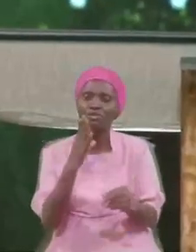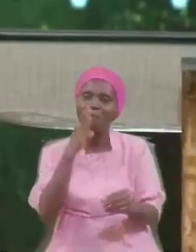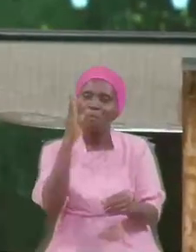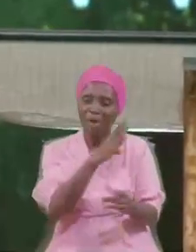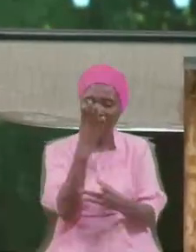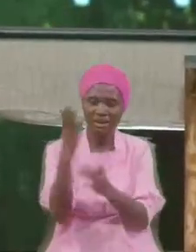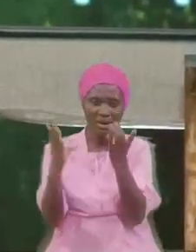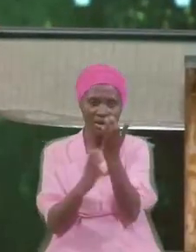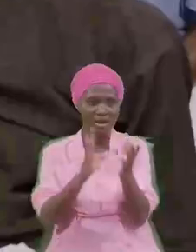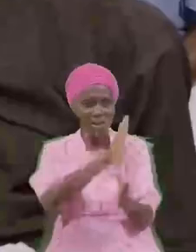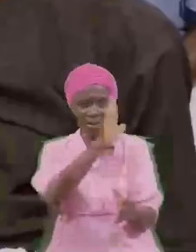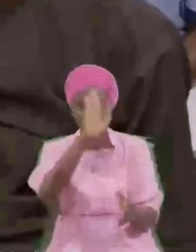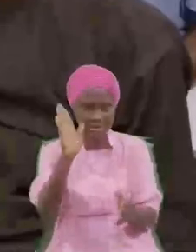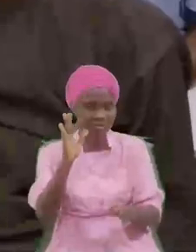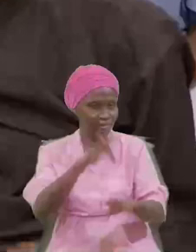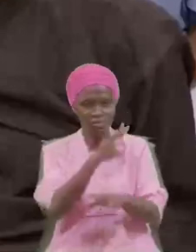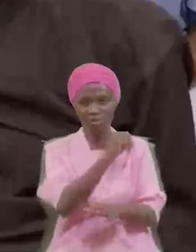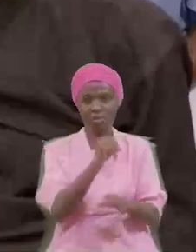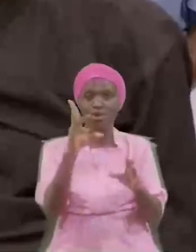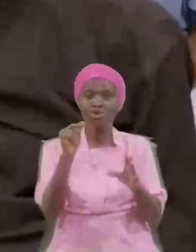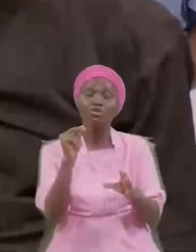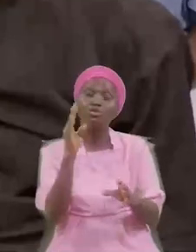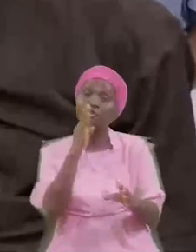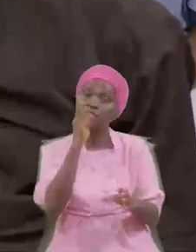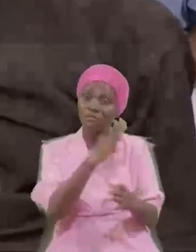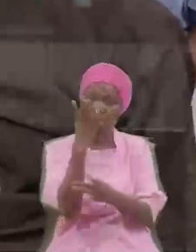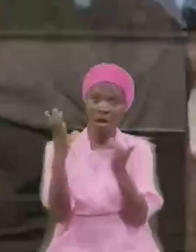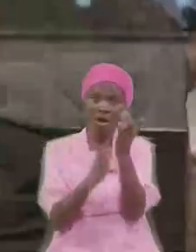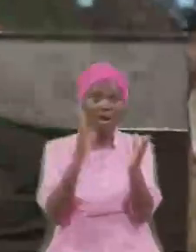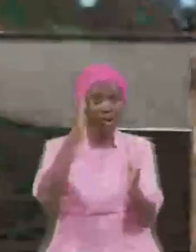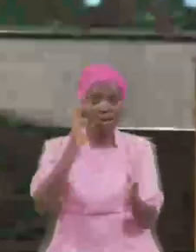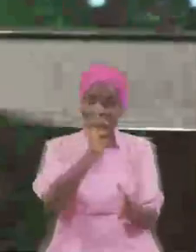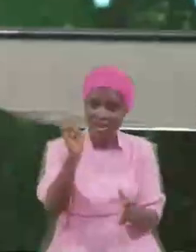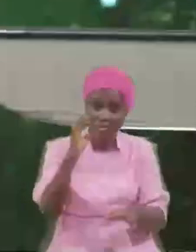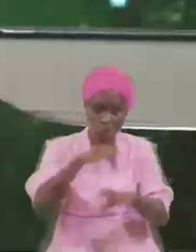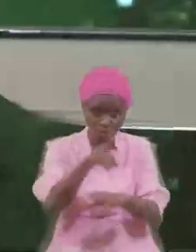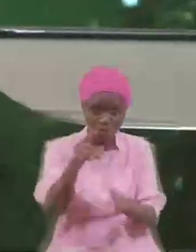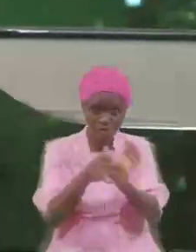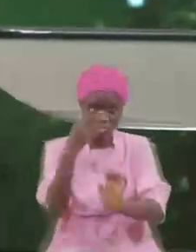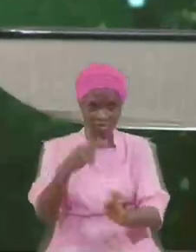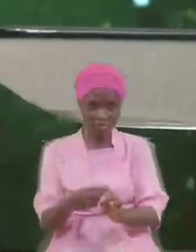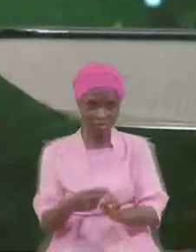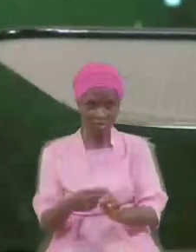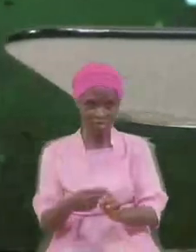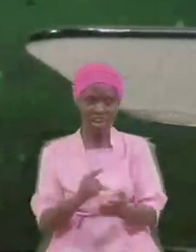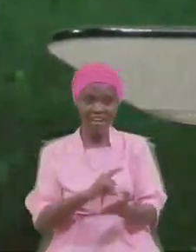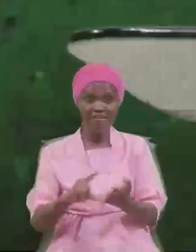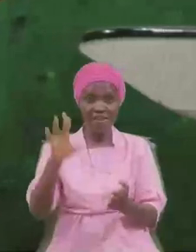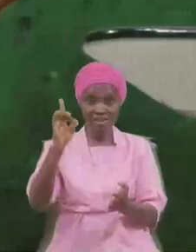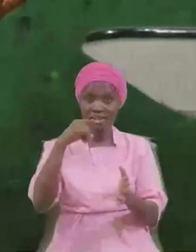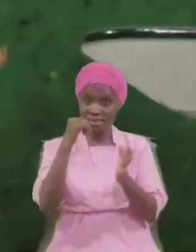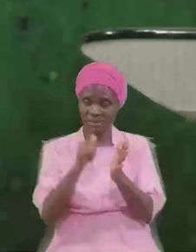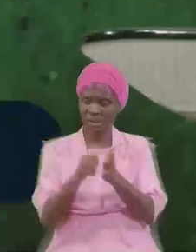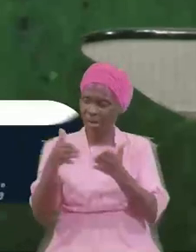ne puisse le toucher. Aucune mauvaise main ne peut vous toucher. Le verset 8, que